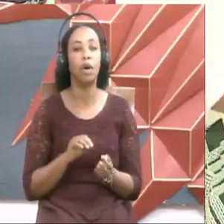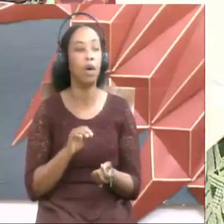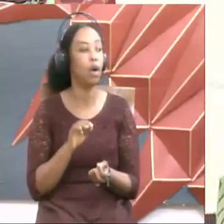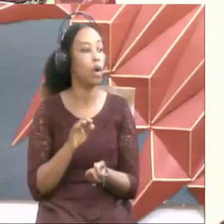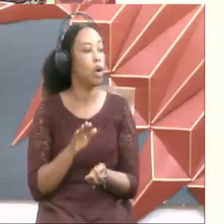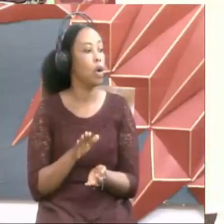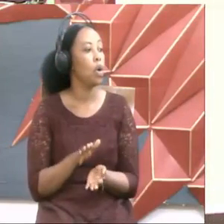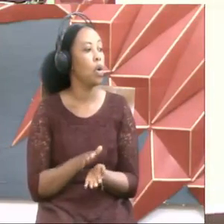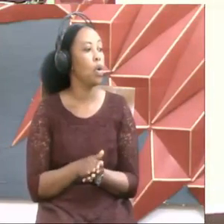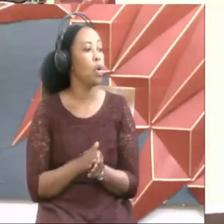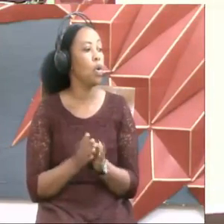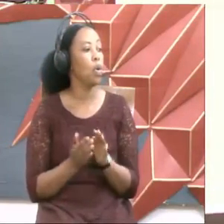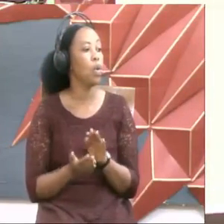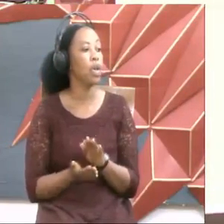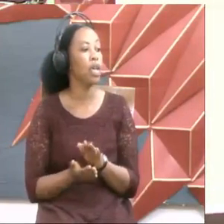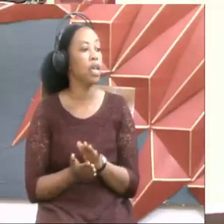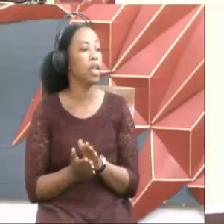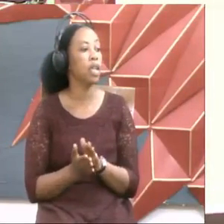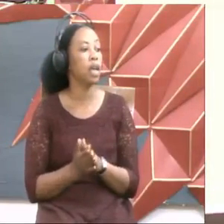Barirwemo